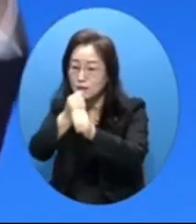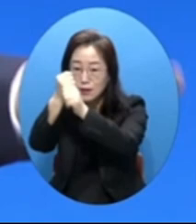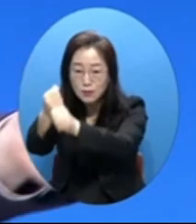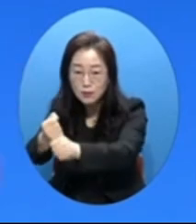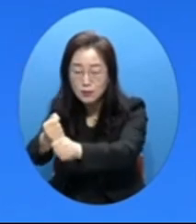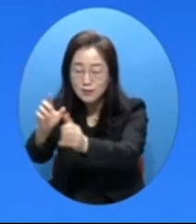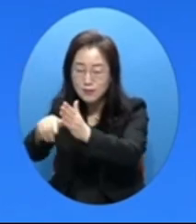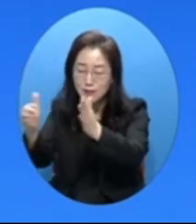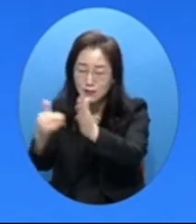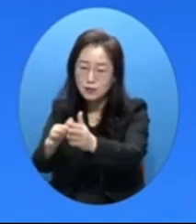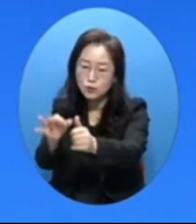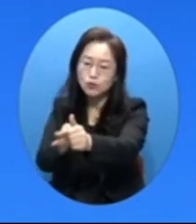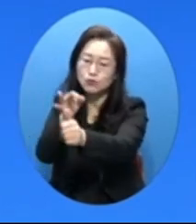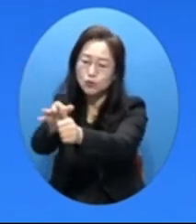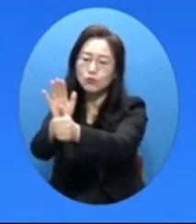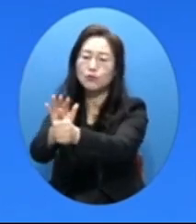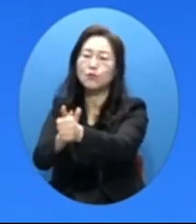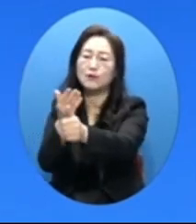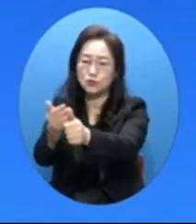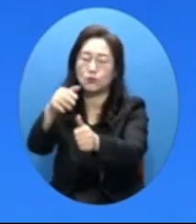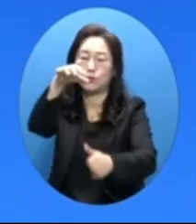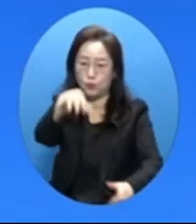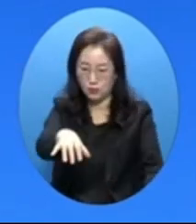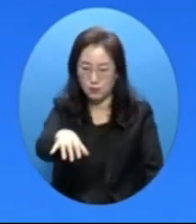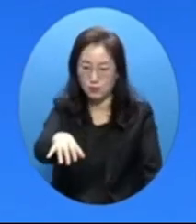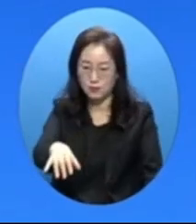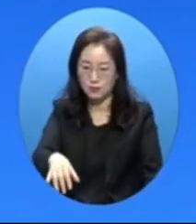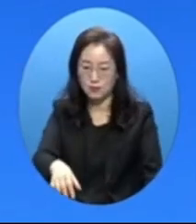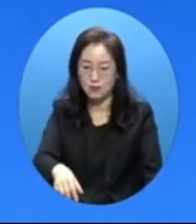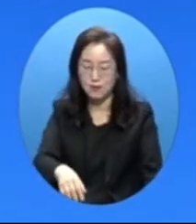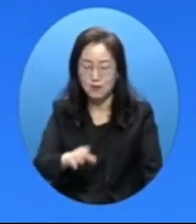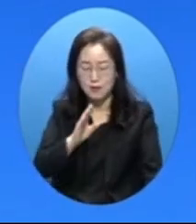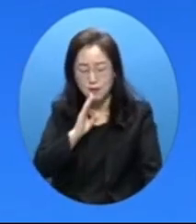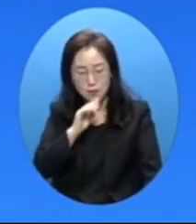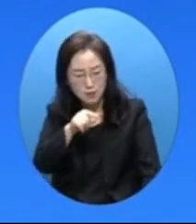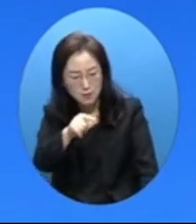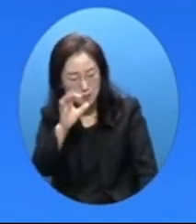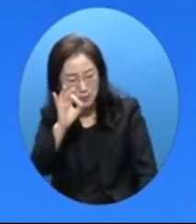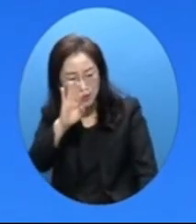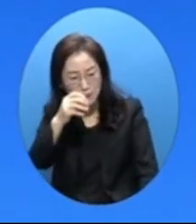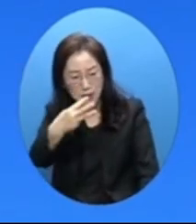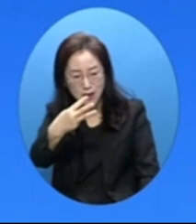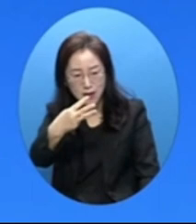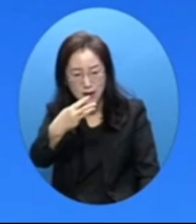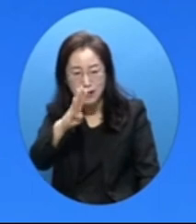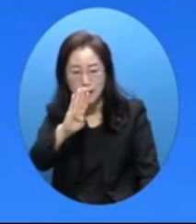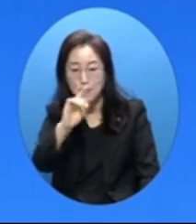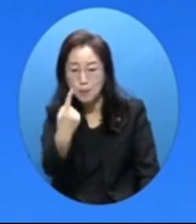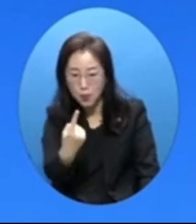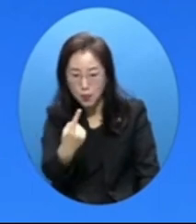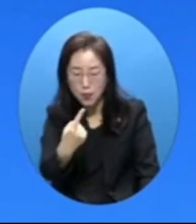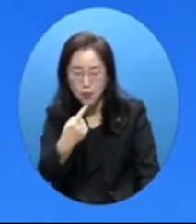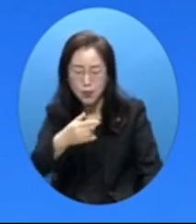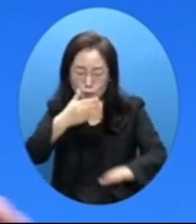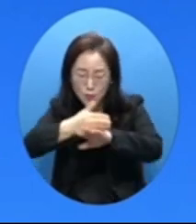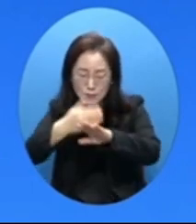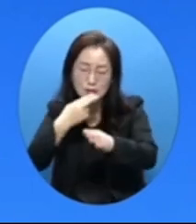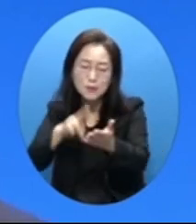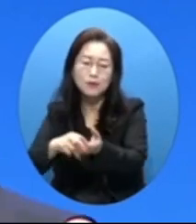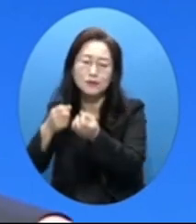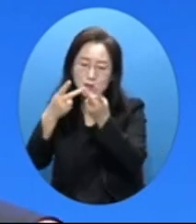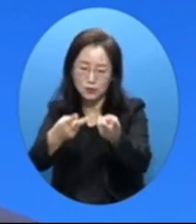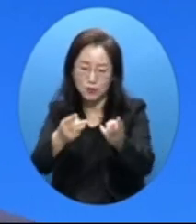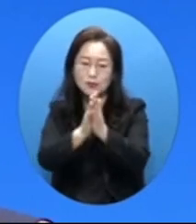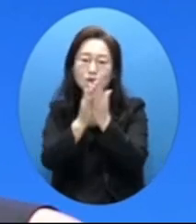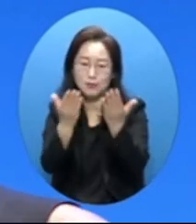교회가 바로 빌립보 교회입니다 그 빌립보계 사랑이 너무 감사해서 편지를 써서 보낸 것이 빌립보서입니다 그래서 오늘